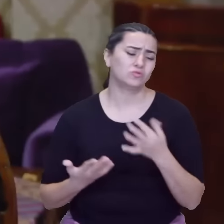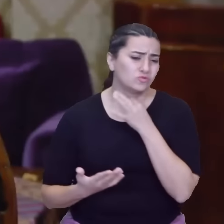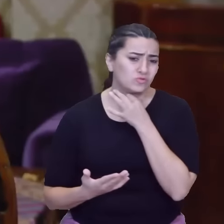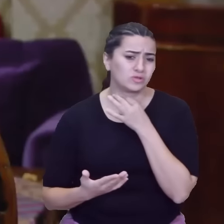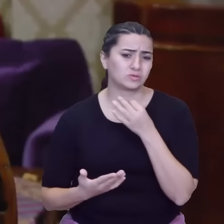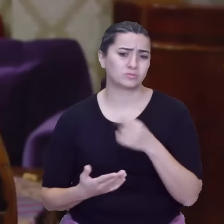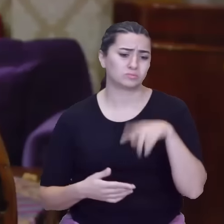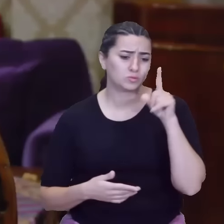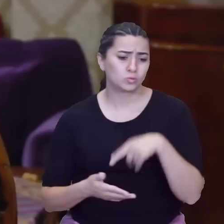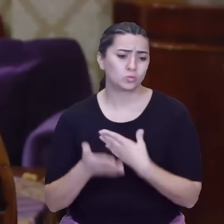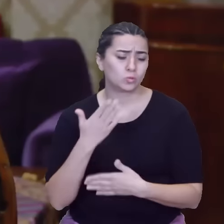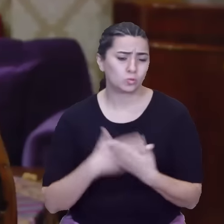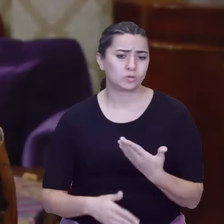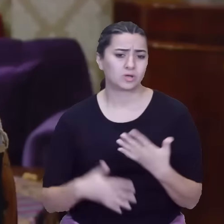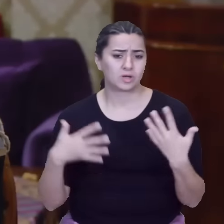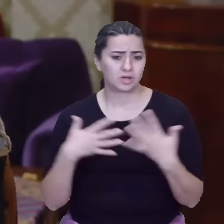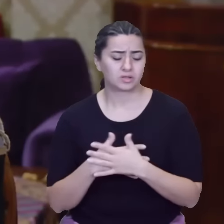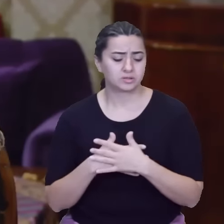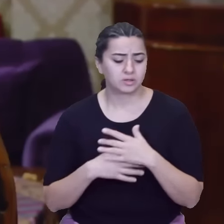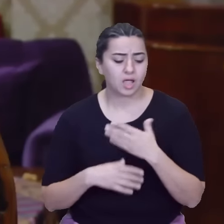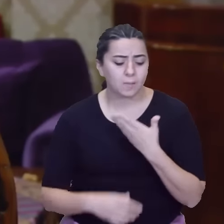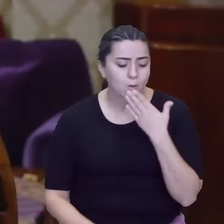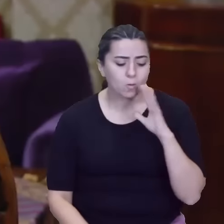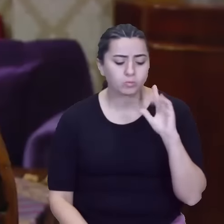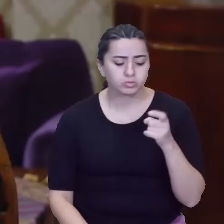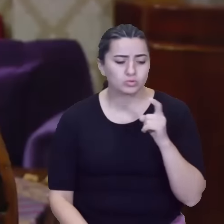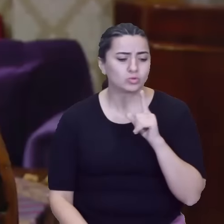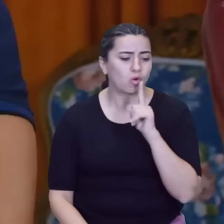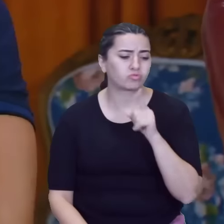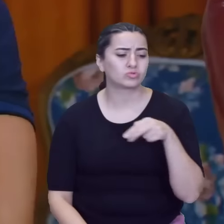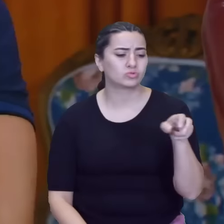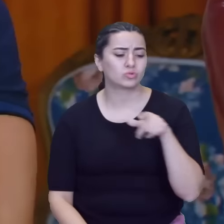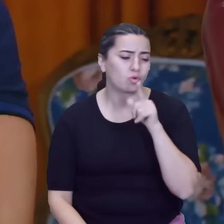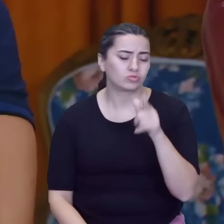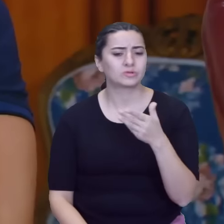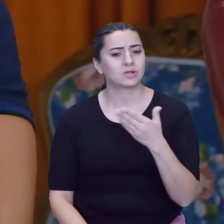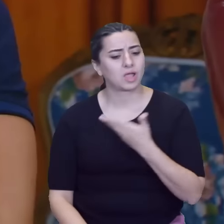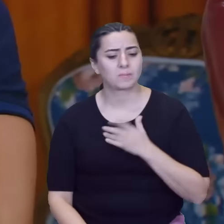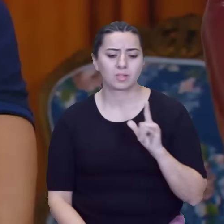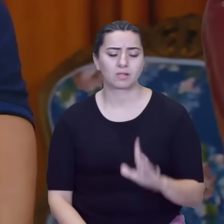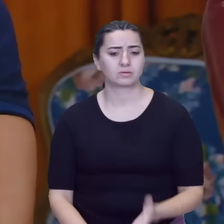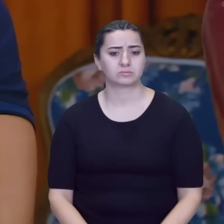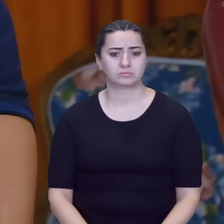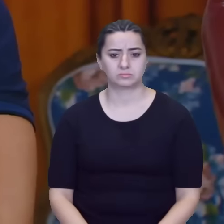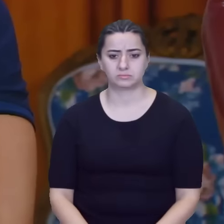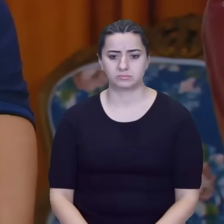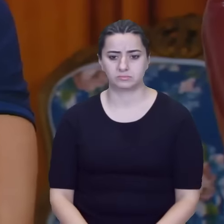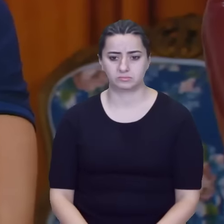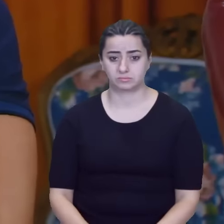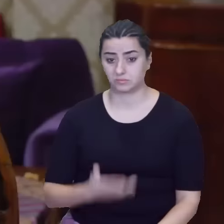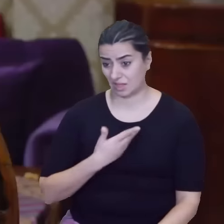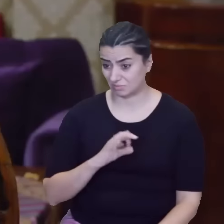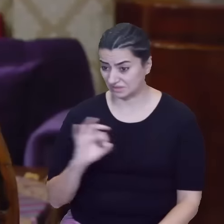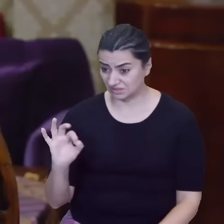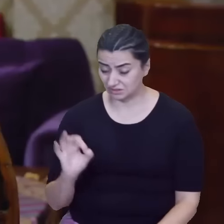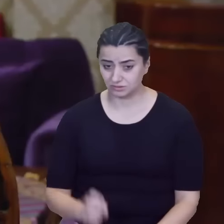Bak zaten bütün gün yoruldum. Akşamüstü fark ettim ekmeğin olmadığını. Üşendim. Ne olacak? Bir akşam da ekmeksiz idare ediver.